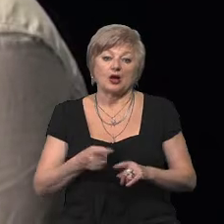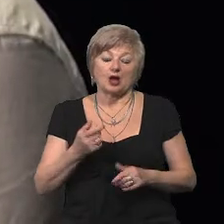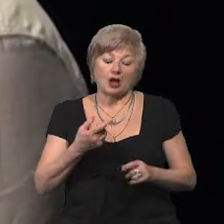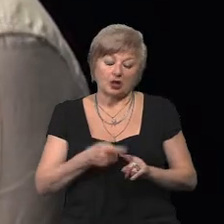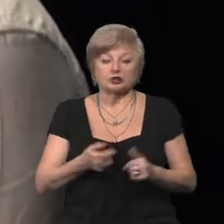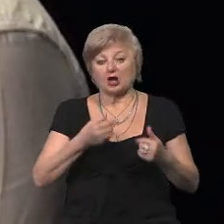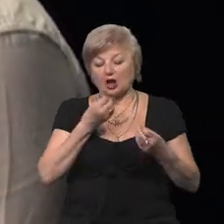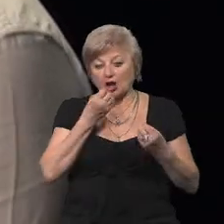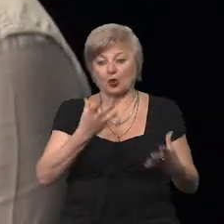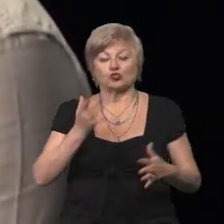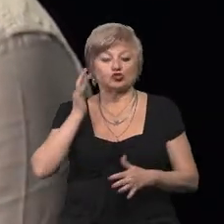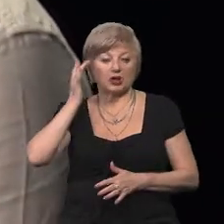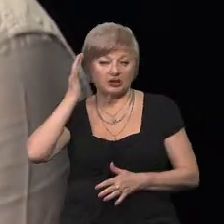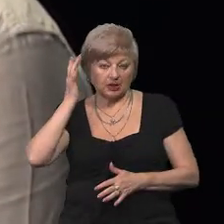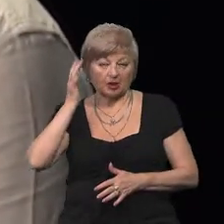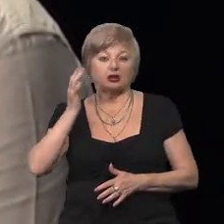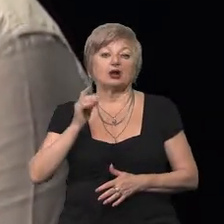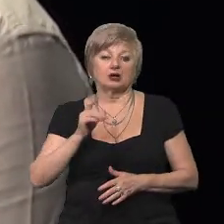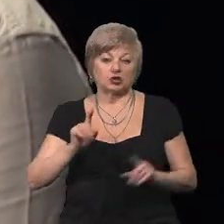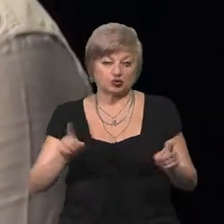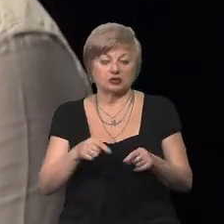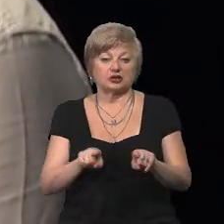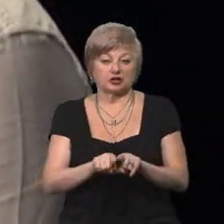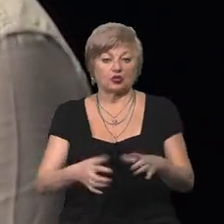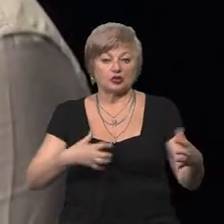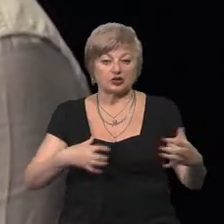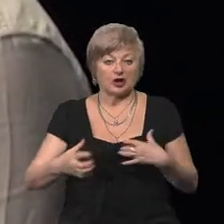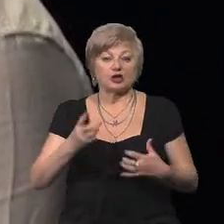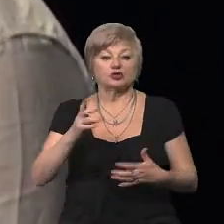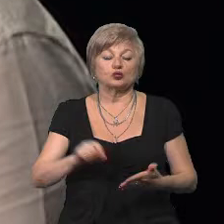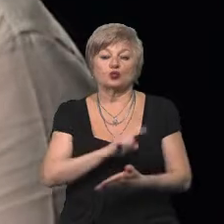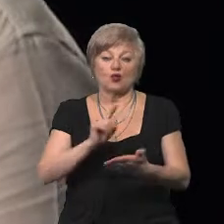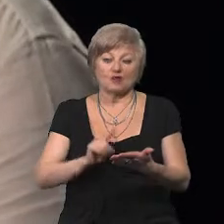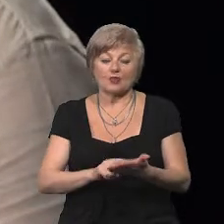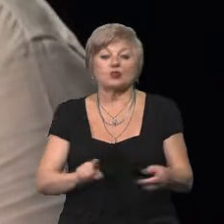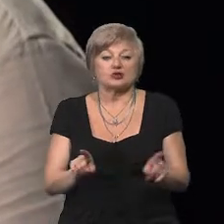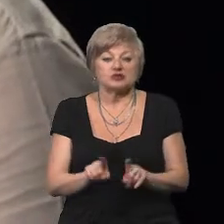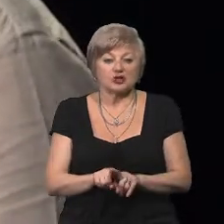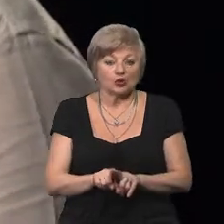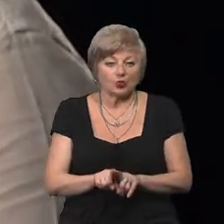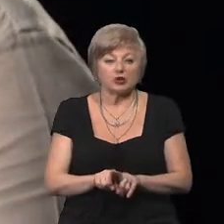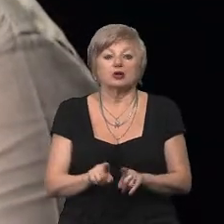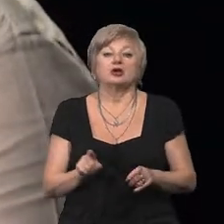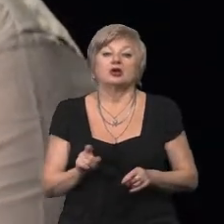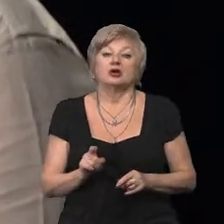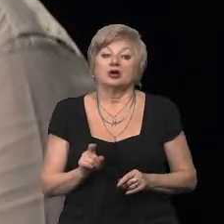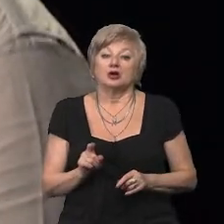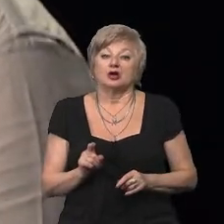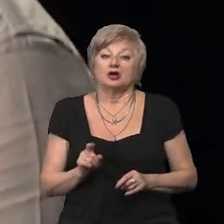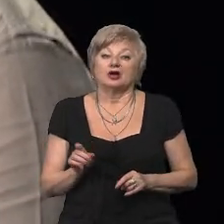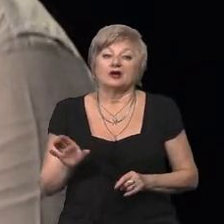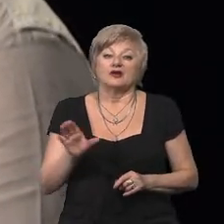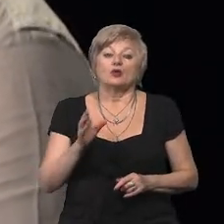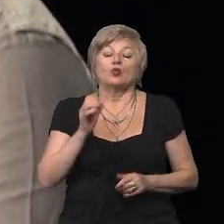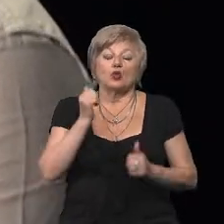ідея. Единственное, вопрос в том, что все театры, которые уже функционируют, да, у всех своя